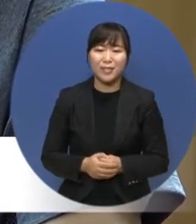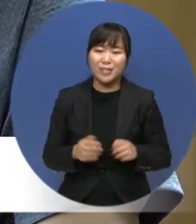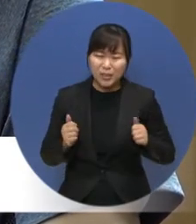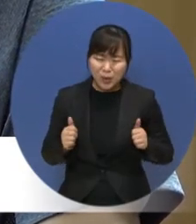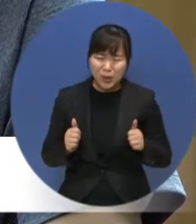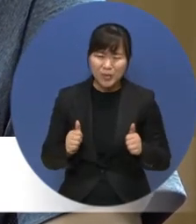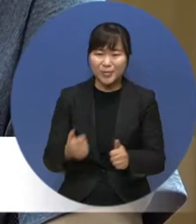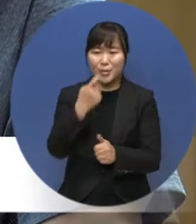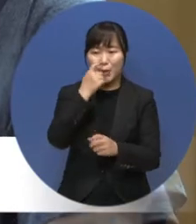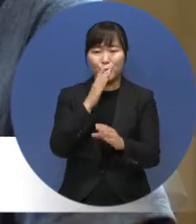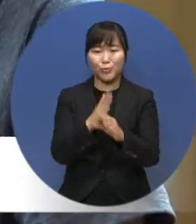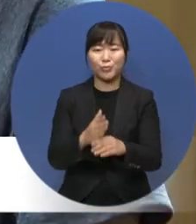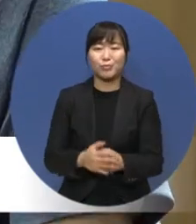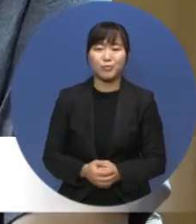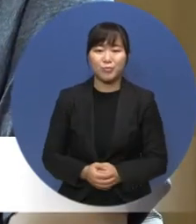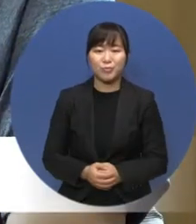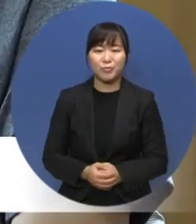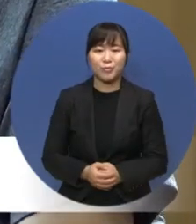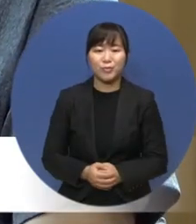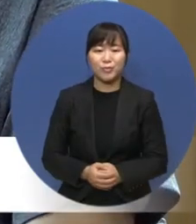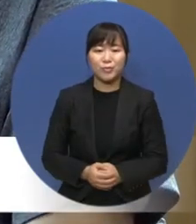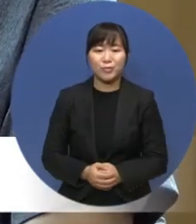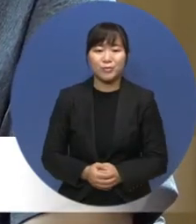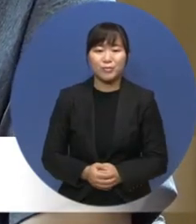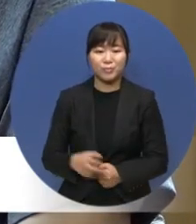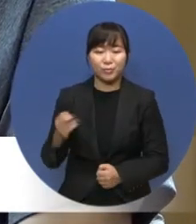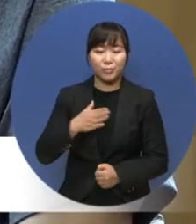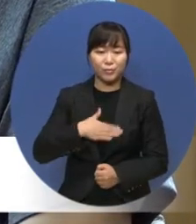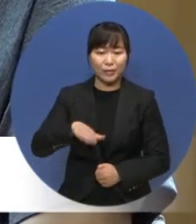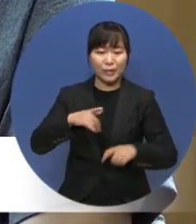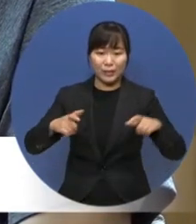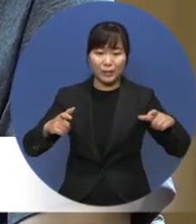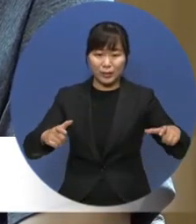지금 배우고 있는 중입니다. 또 우리 지역이 이제